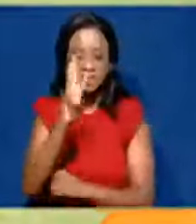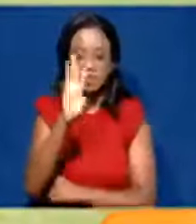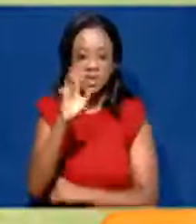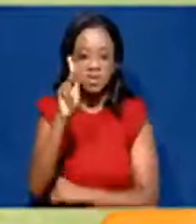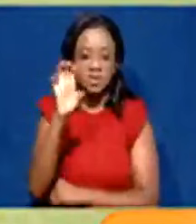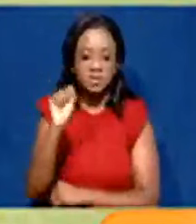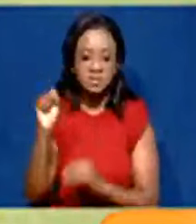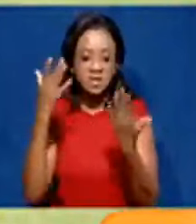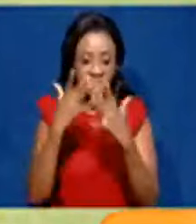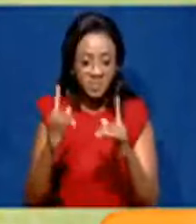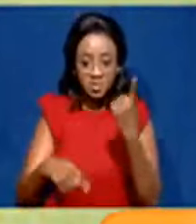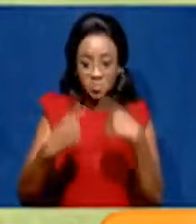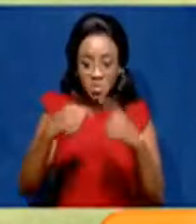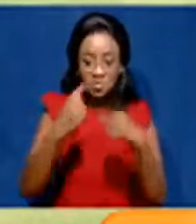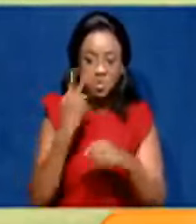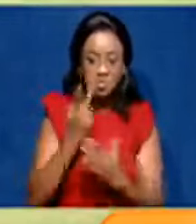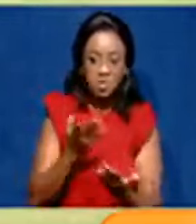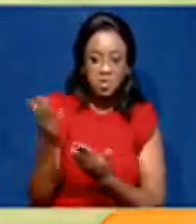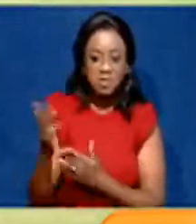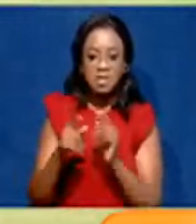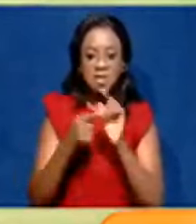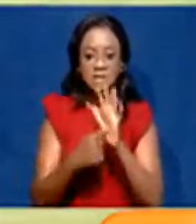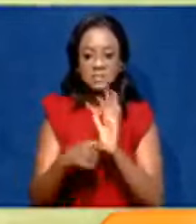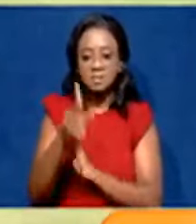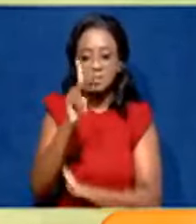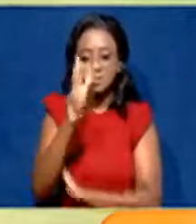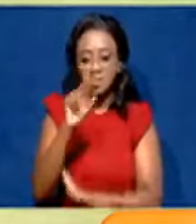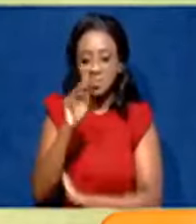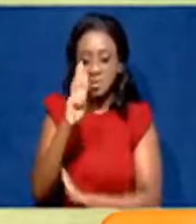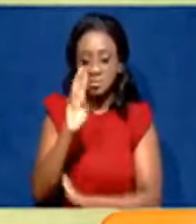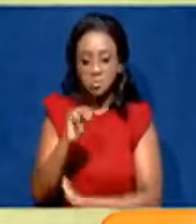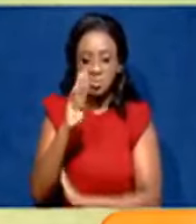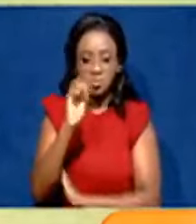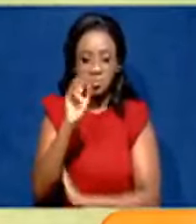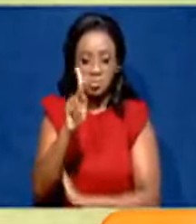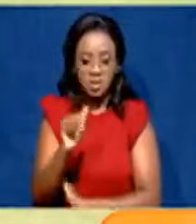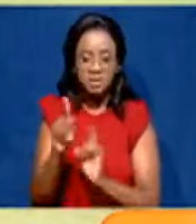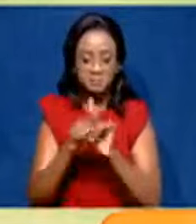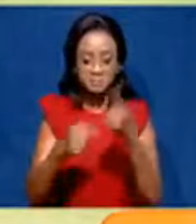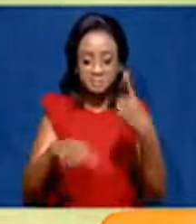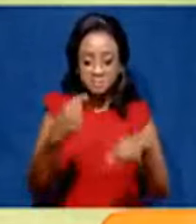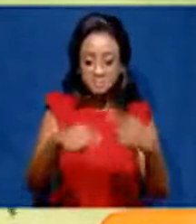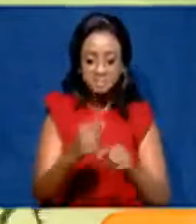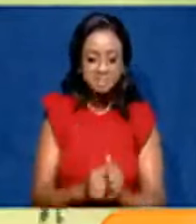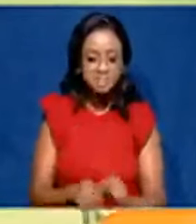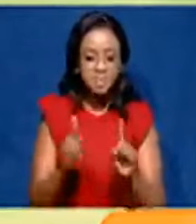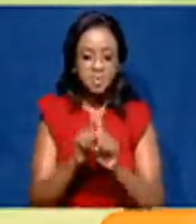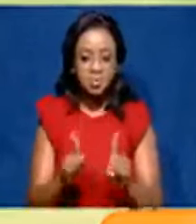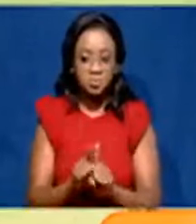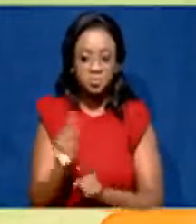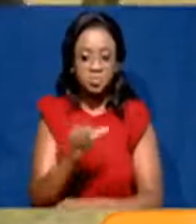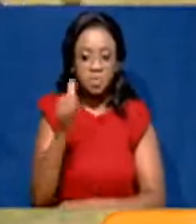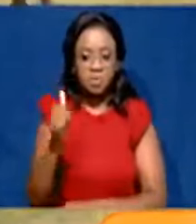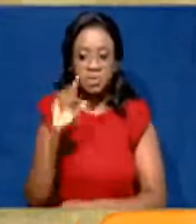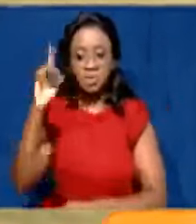walikamilisha ushindi huo kwa bao mwingine ukulona kwa mboka kipa NYS Queens la kufutia machozi. Na katika mchezo mwingine, Royal Starlets ilipiku